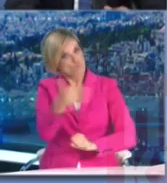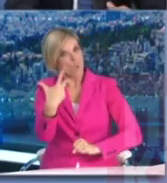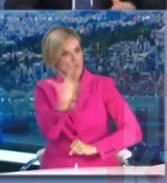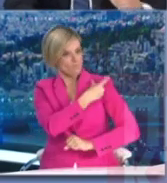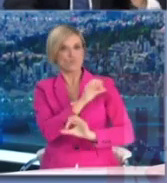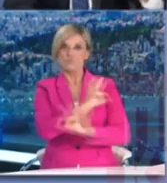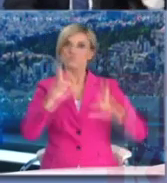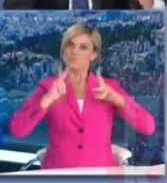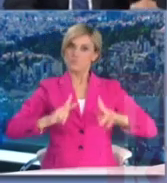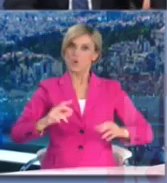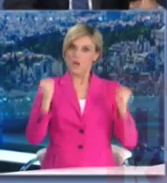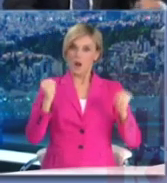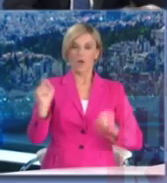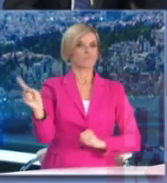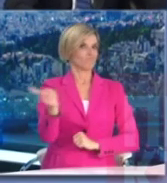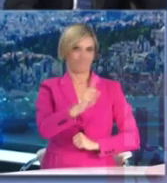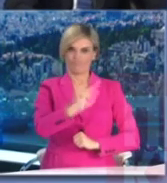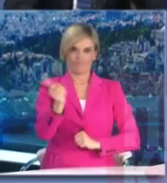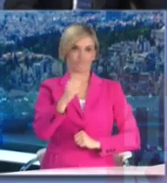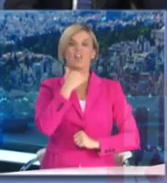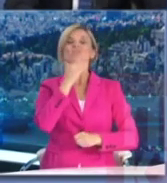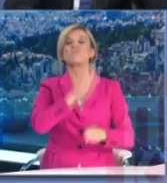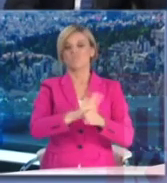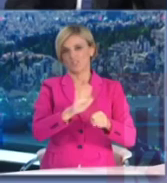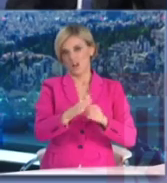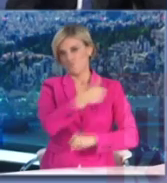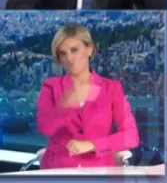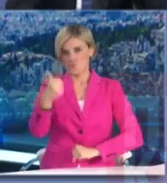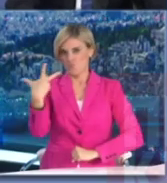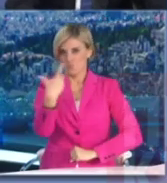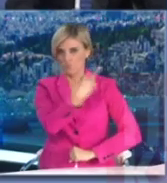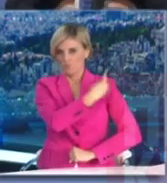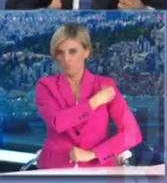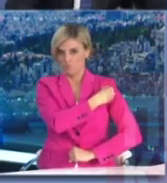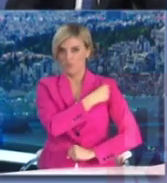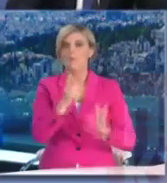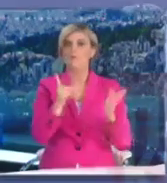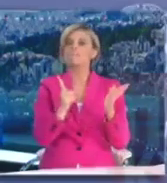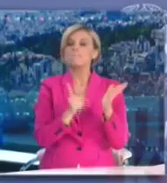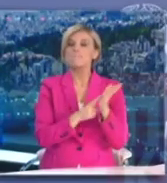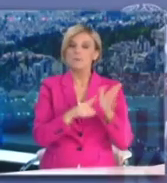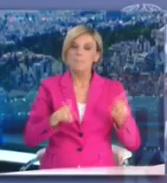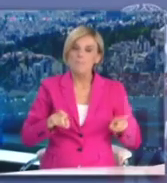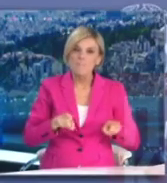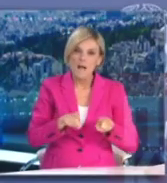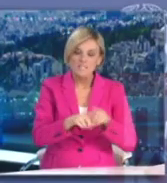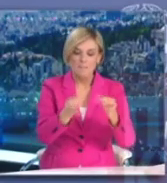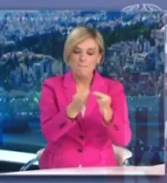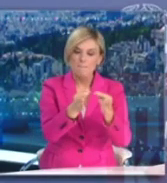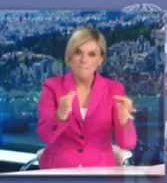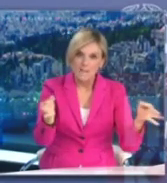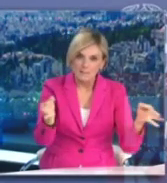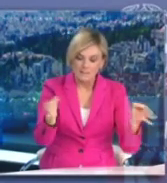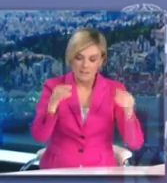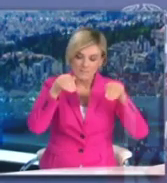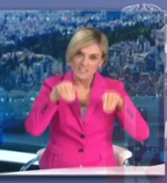ένα σημαντικός, πολύ σημαντικός σταθμός. Γιατί αν προσέξουμε, γιατί αν σεβαστούμε το